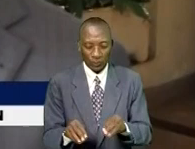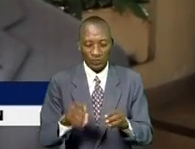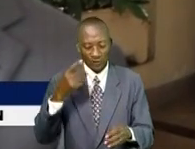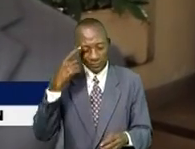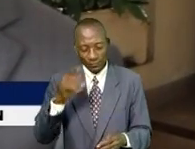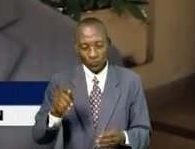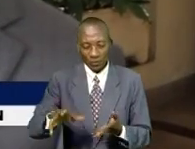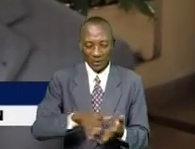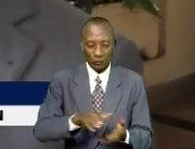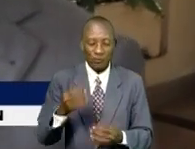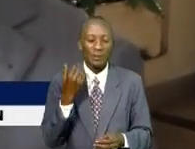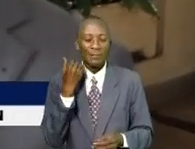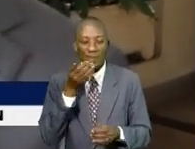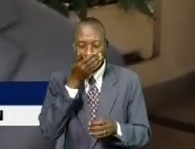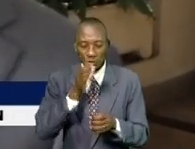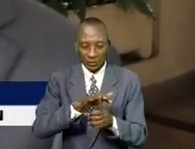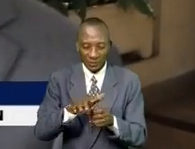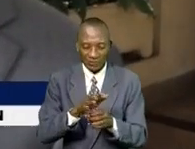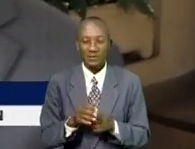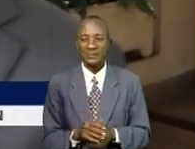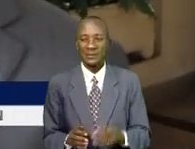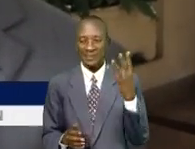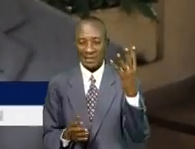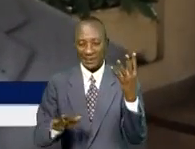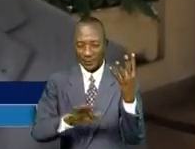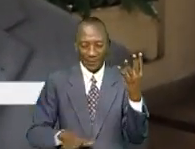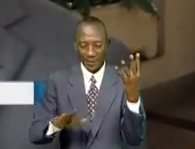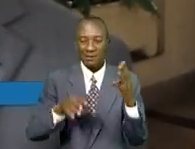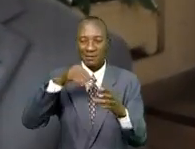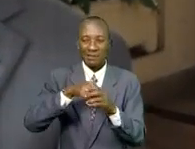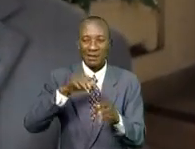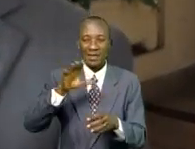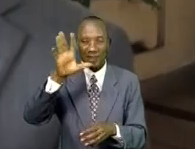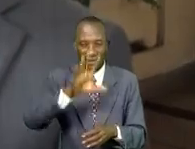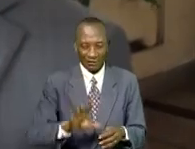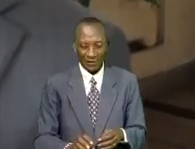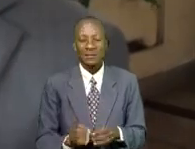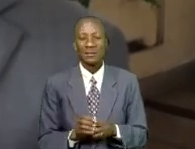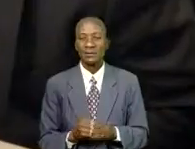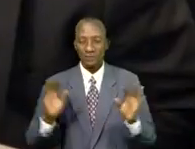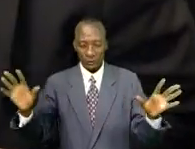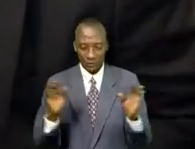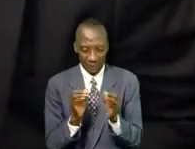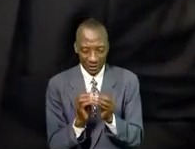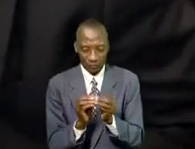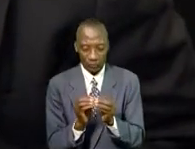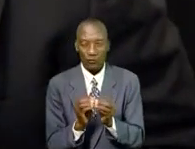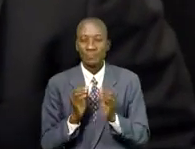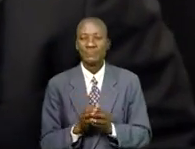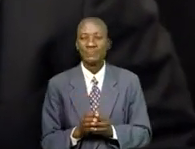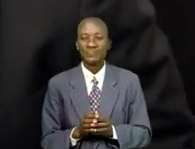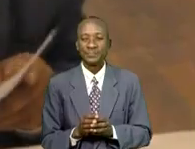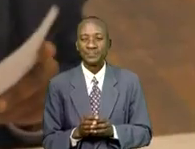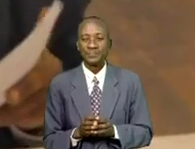sommes parmi les 4 pays identifiés en Afrique pour mener cette recherche et dégager un peu